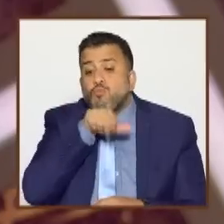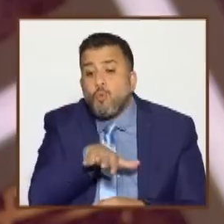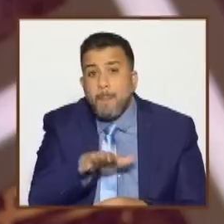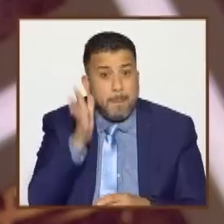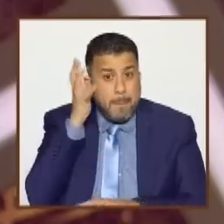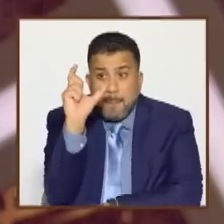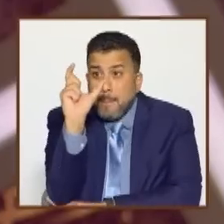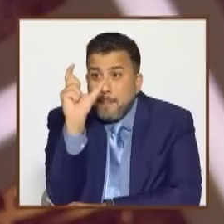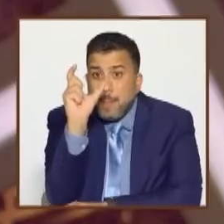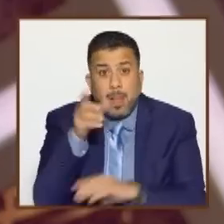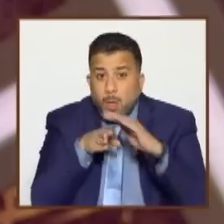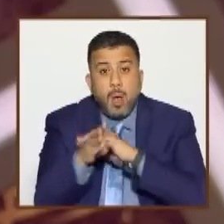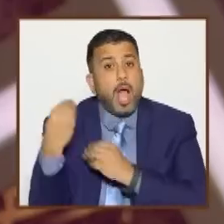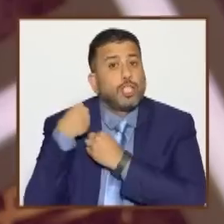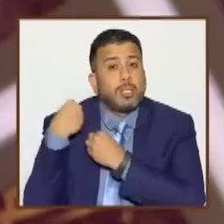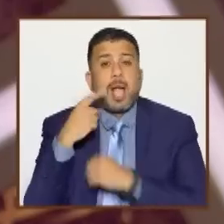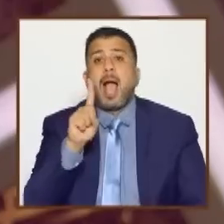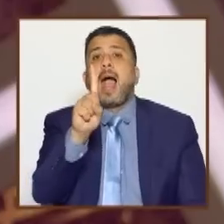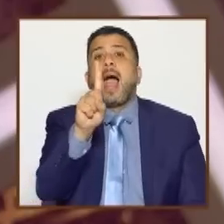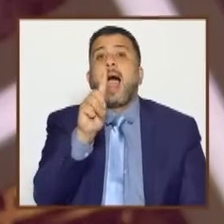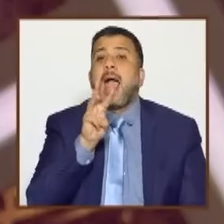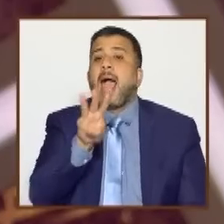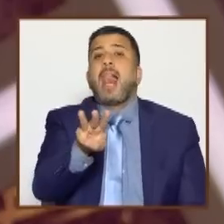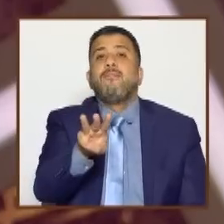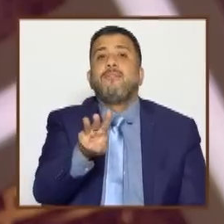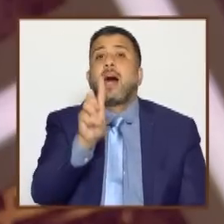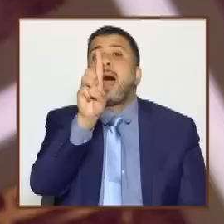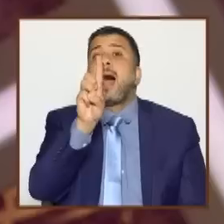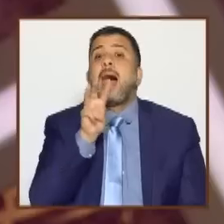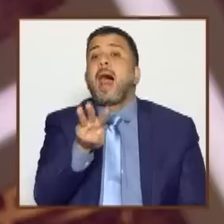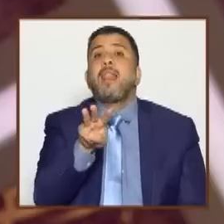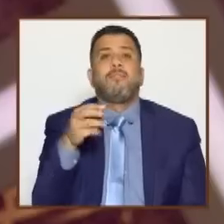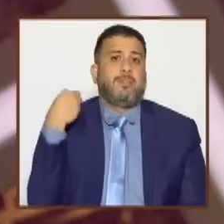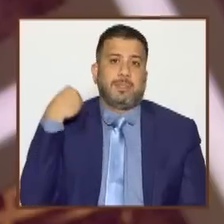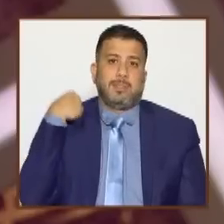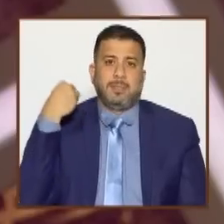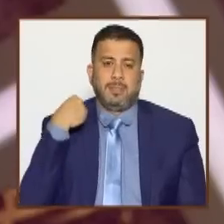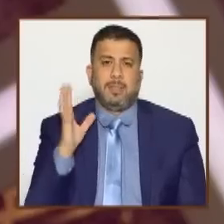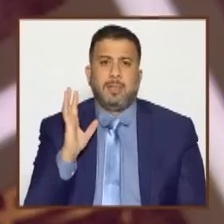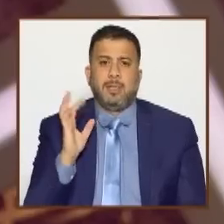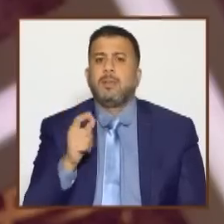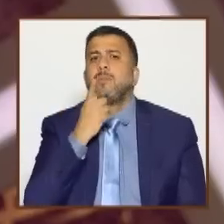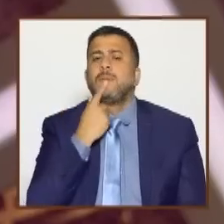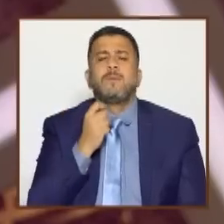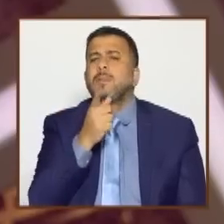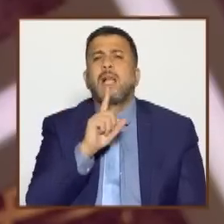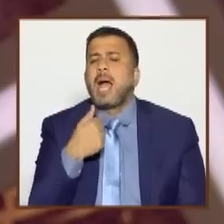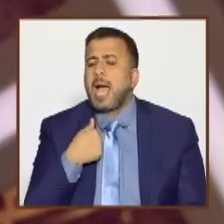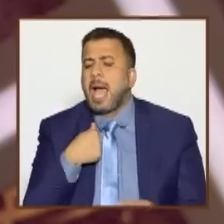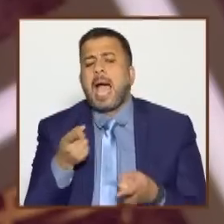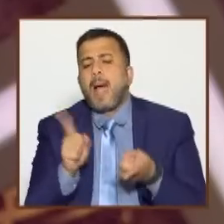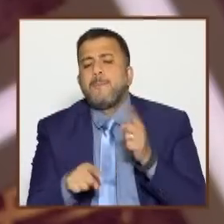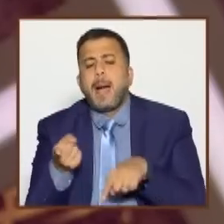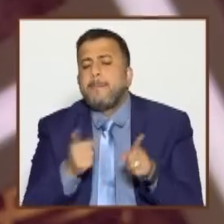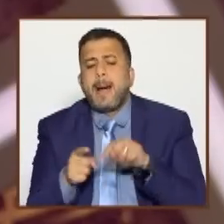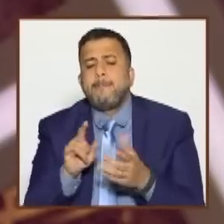عليه وسلم بألف صلاة. وأما إذا تقولين أنا ذاهب زيارة عادية أريد أن أزور أقارب لنا